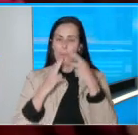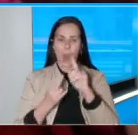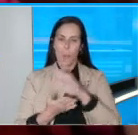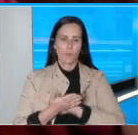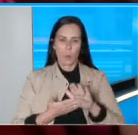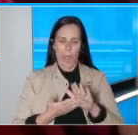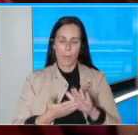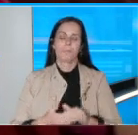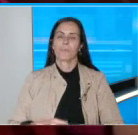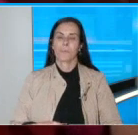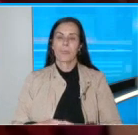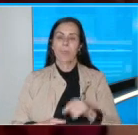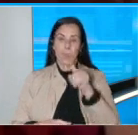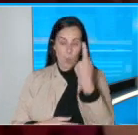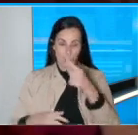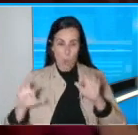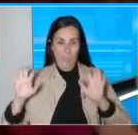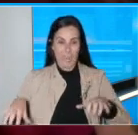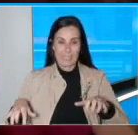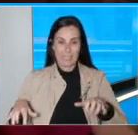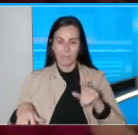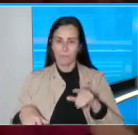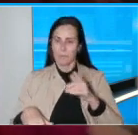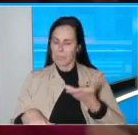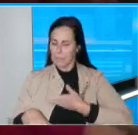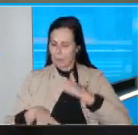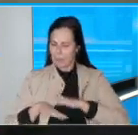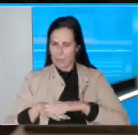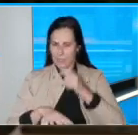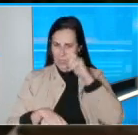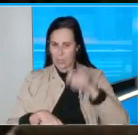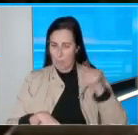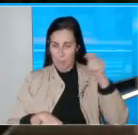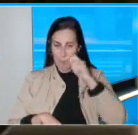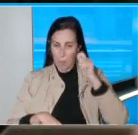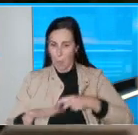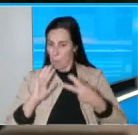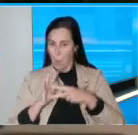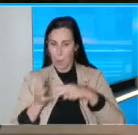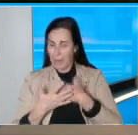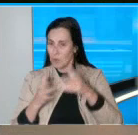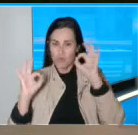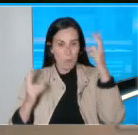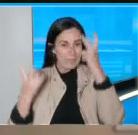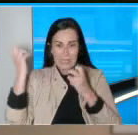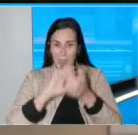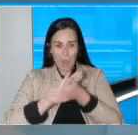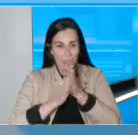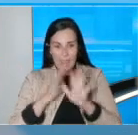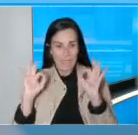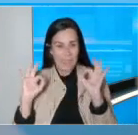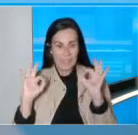חשוב להבין, כפי שציינת נכון, זלנסקי הגיע לתפקיד הנשיא, בכלל הפוליטיקה האוקראינית בשום מסיון קודם, הוא אכן היה